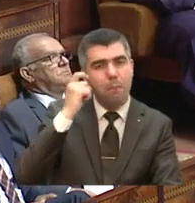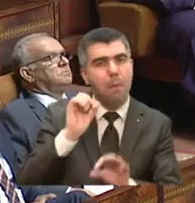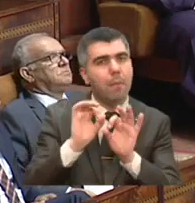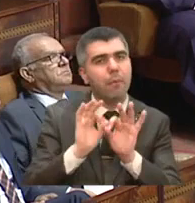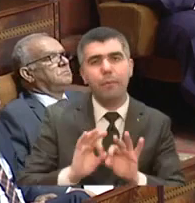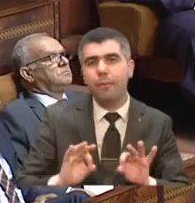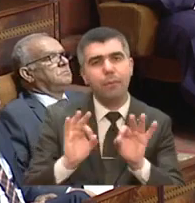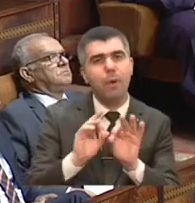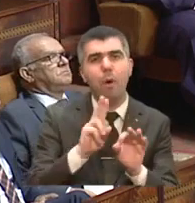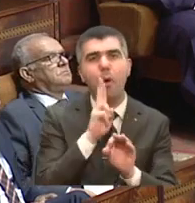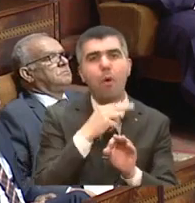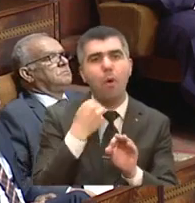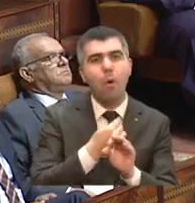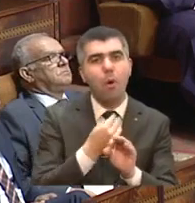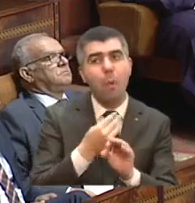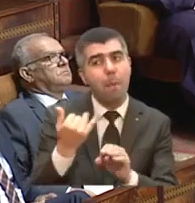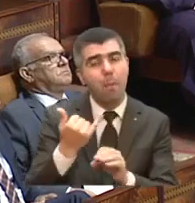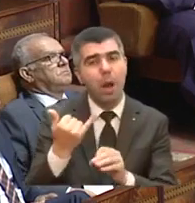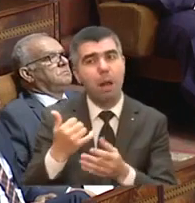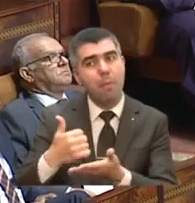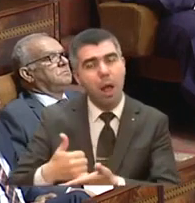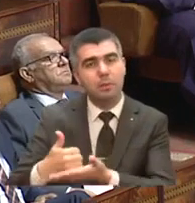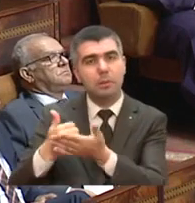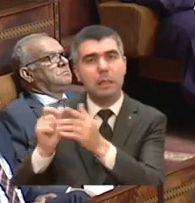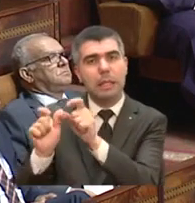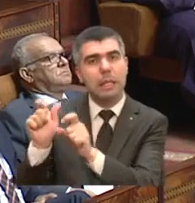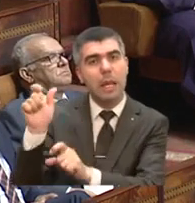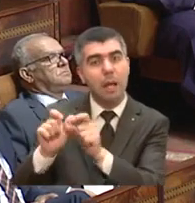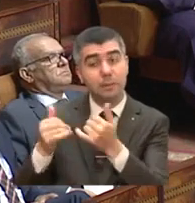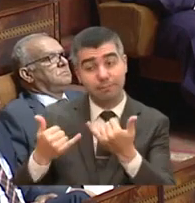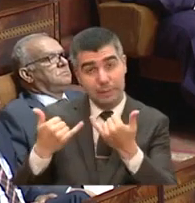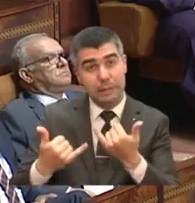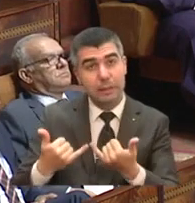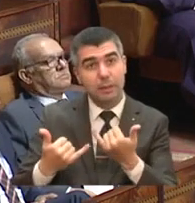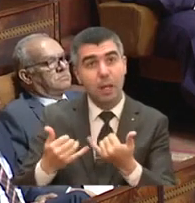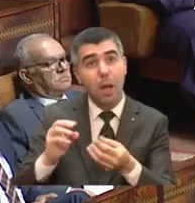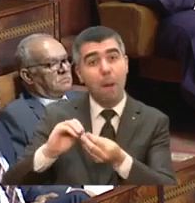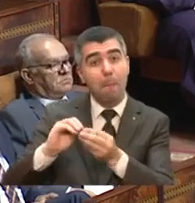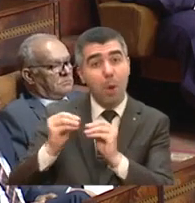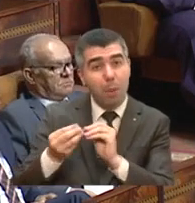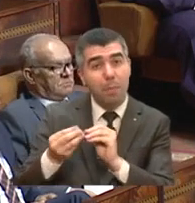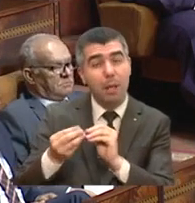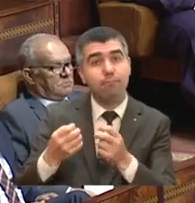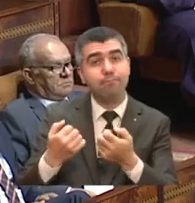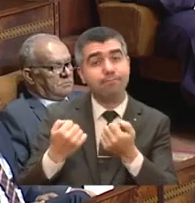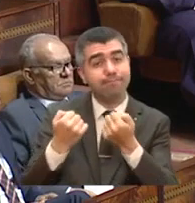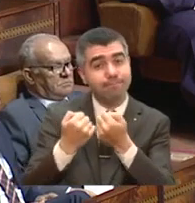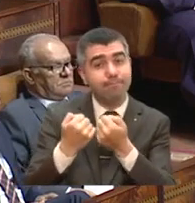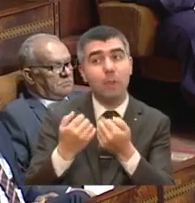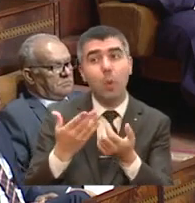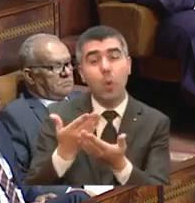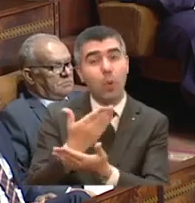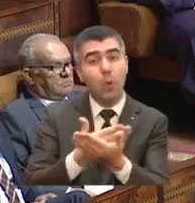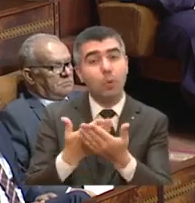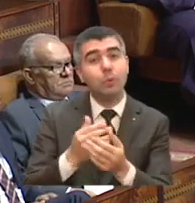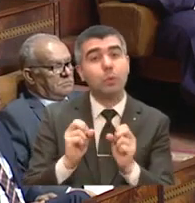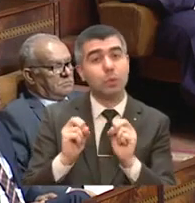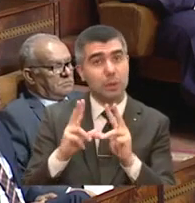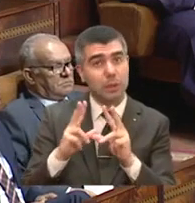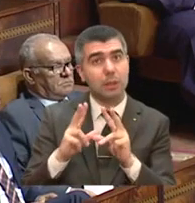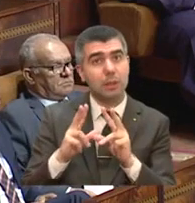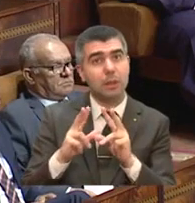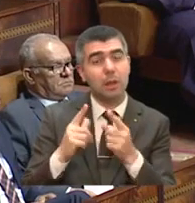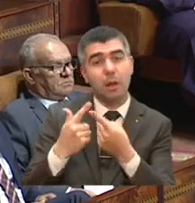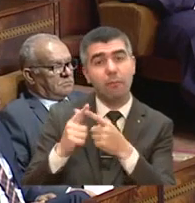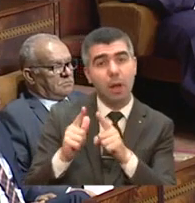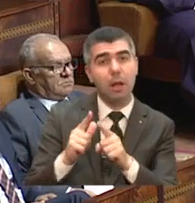لهذه الساكنة؟ الآن يوجد مشكل كبير اليوم واحتقان اجتماعي كبير، بحيث يوجد